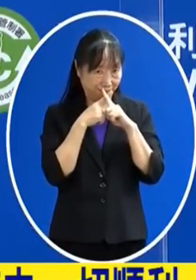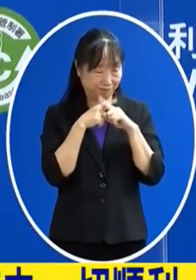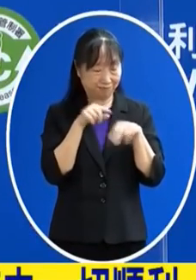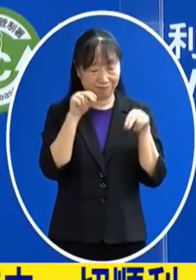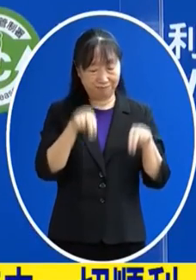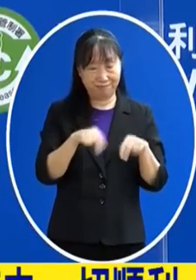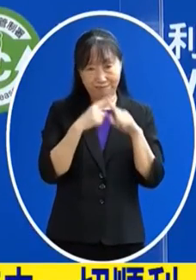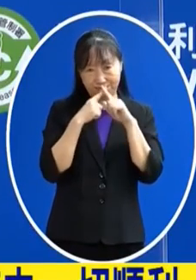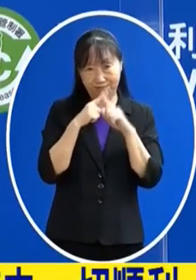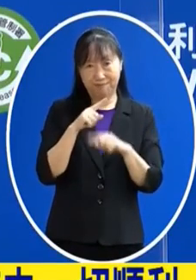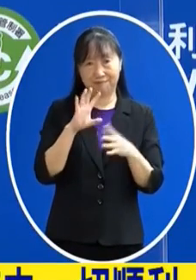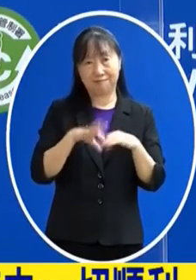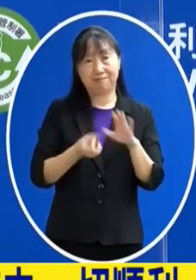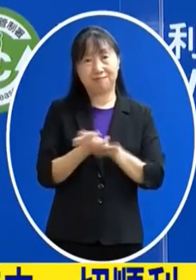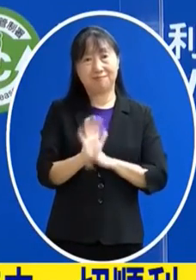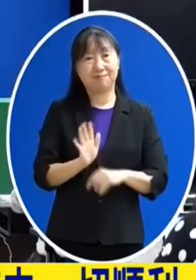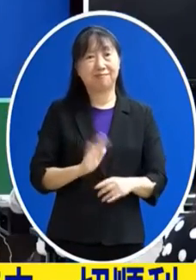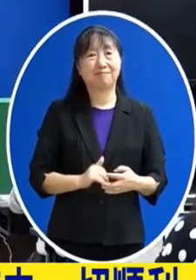面。